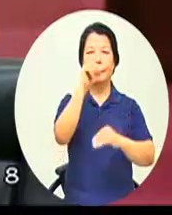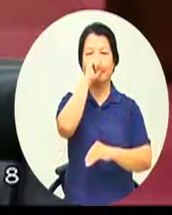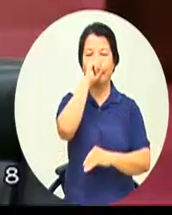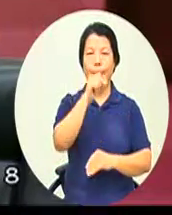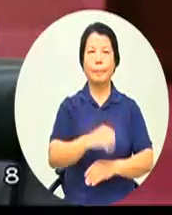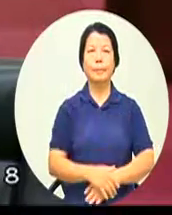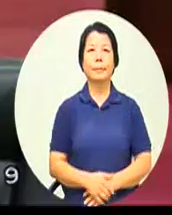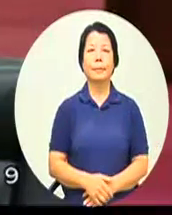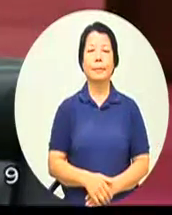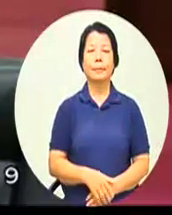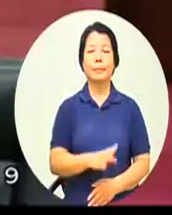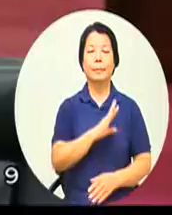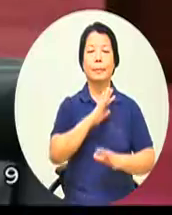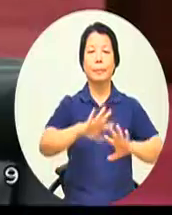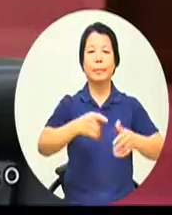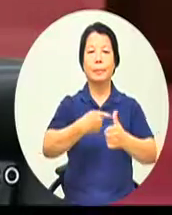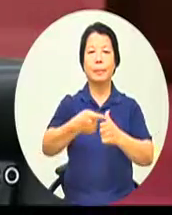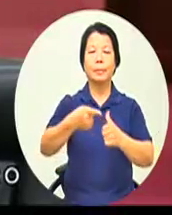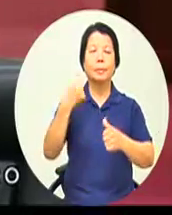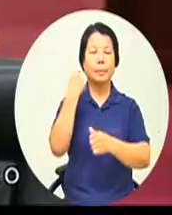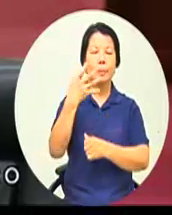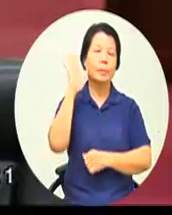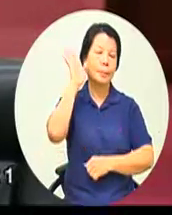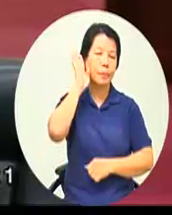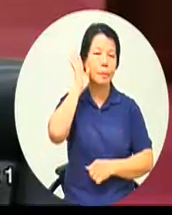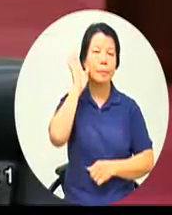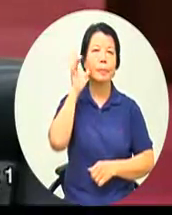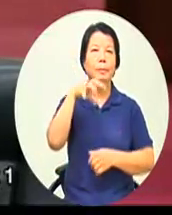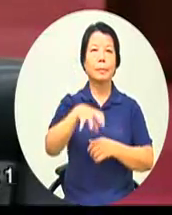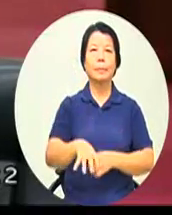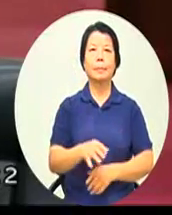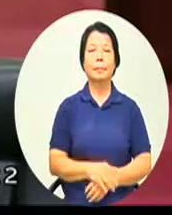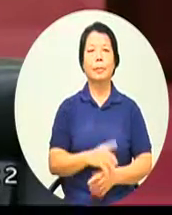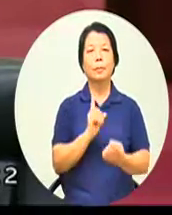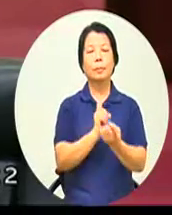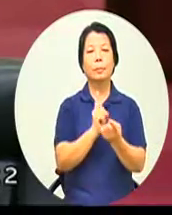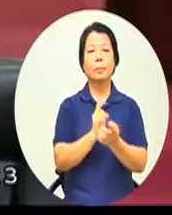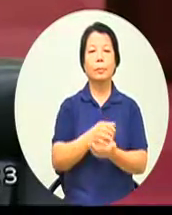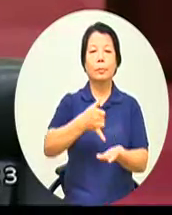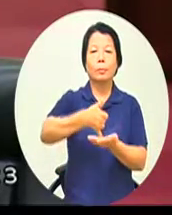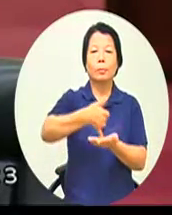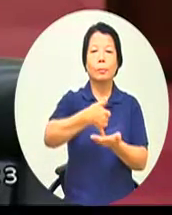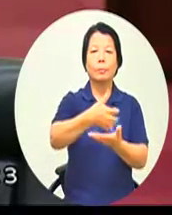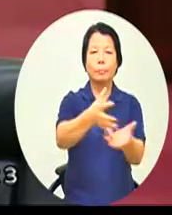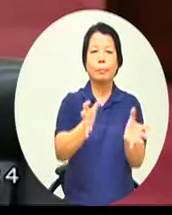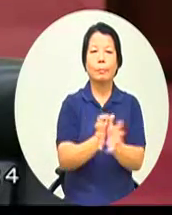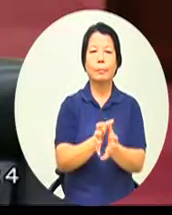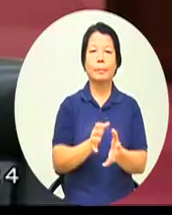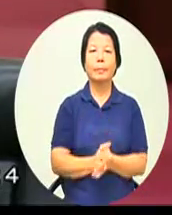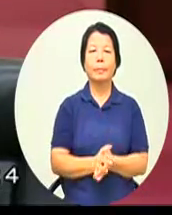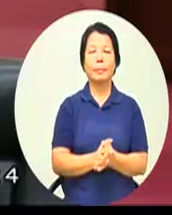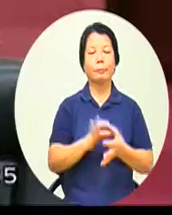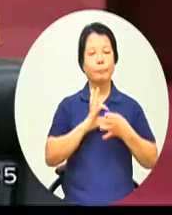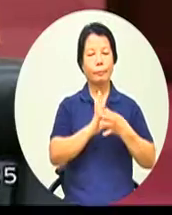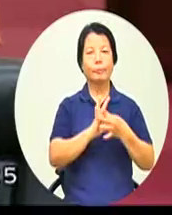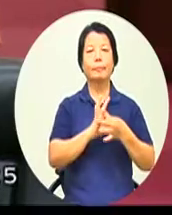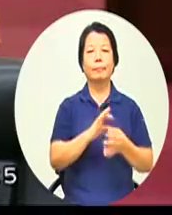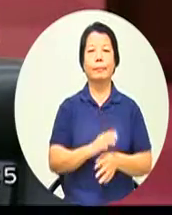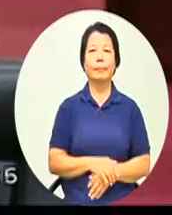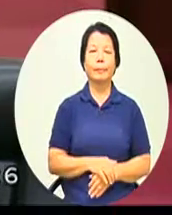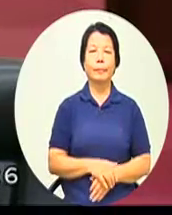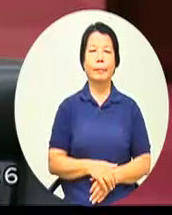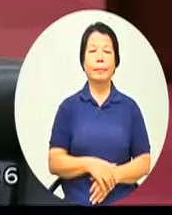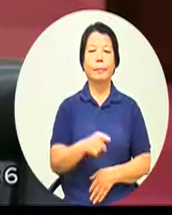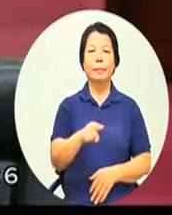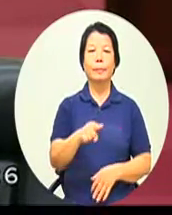讲咱的新闻局咧，对不对？就是讲对这个咱这弱势团体咧，以这个关怀。伊来发